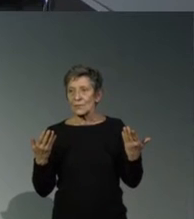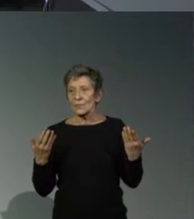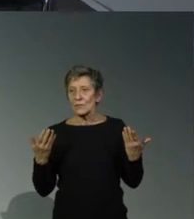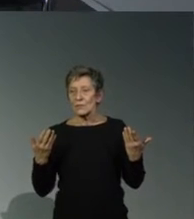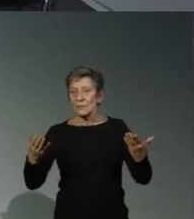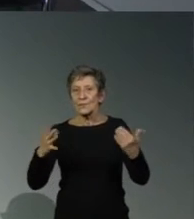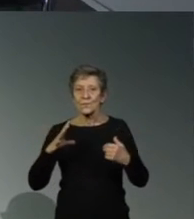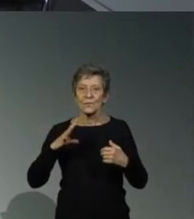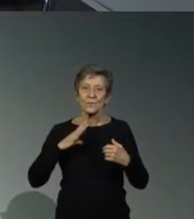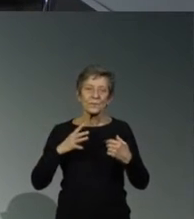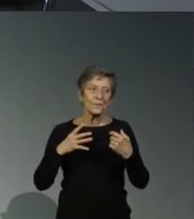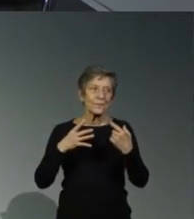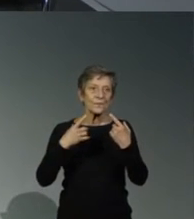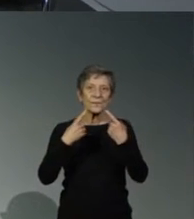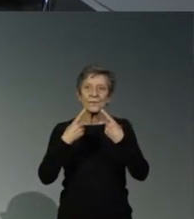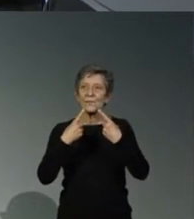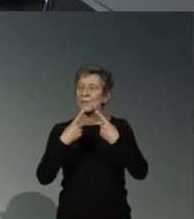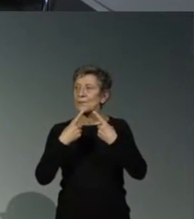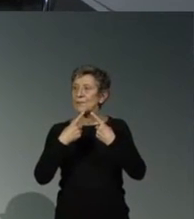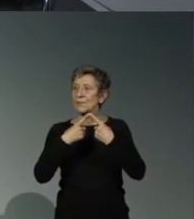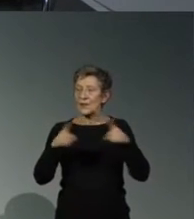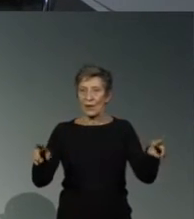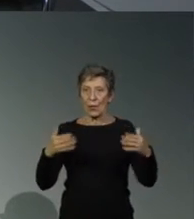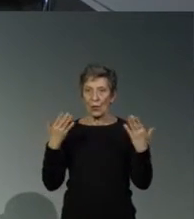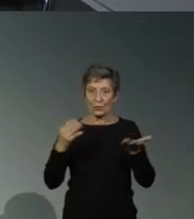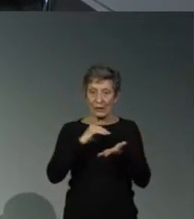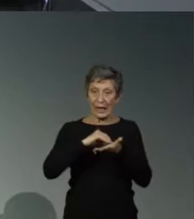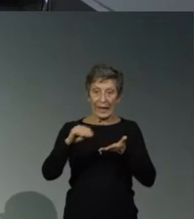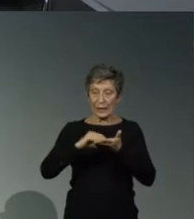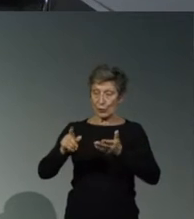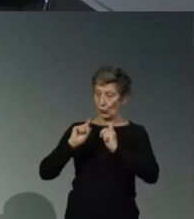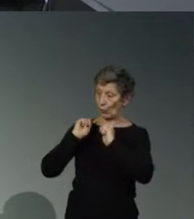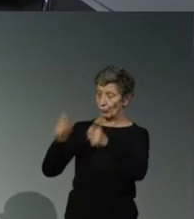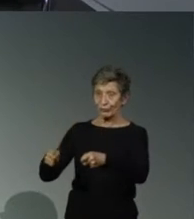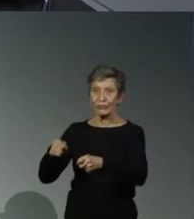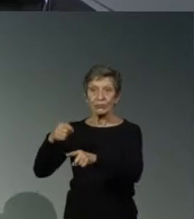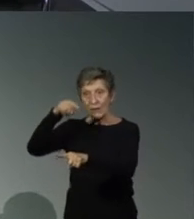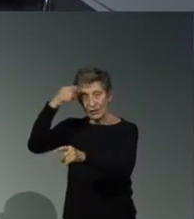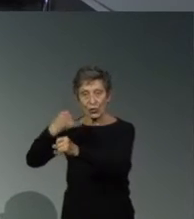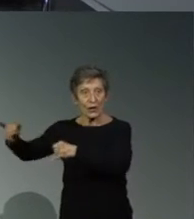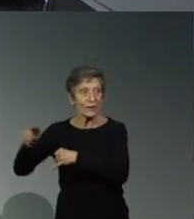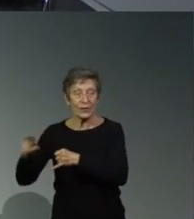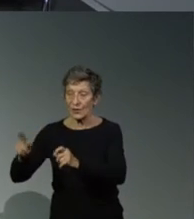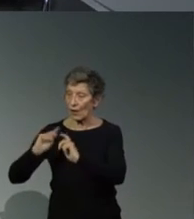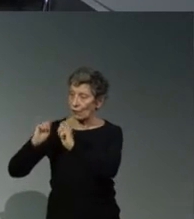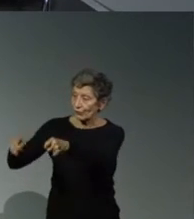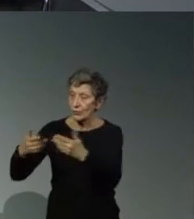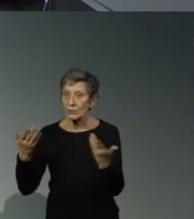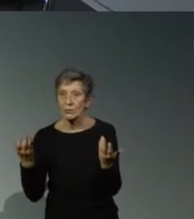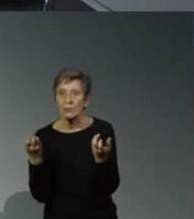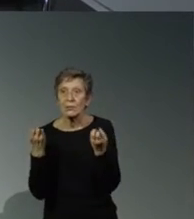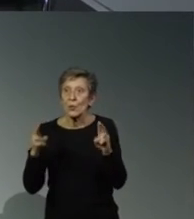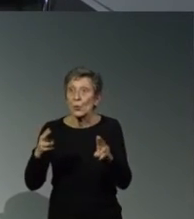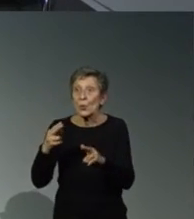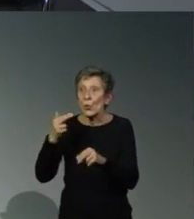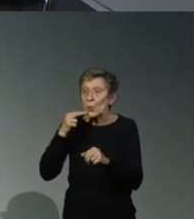disons qu'il y a une différence entre déléguer à ChatGPT l'écriture de quelque chose et puis se servir d'un outil comme d'un autre pour construire